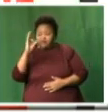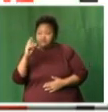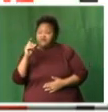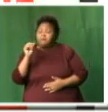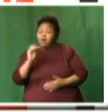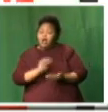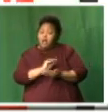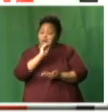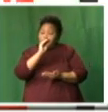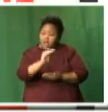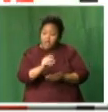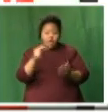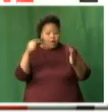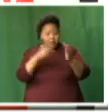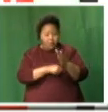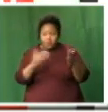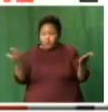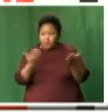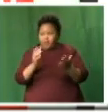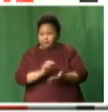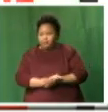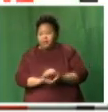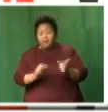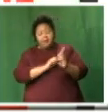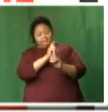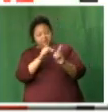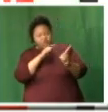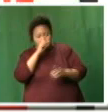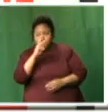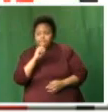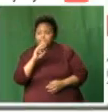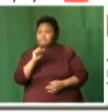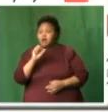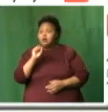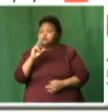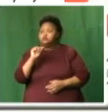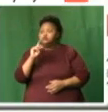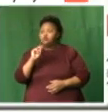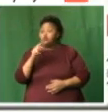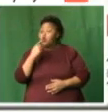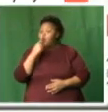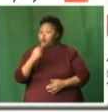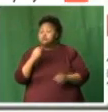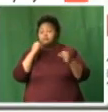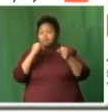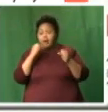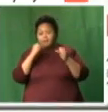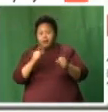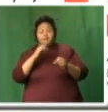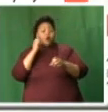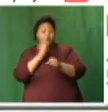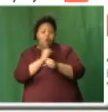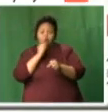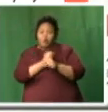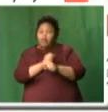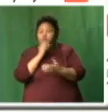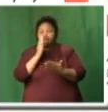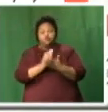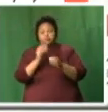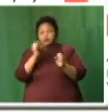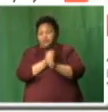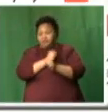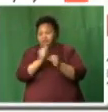Bongani Masuku naye ugcizelele ukuthi vele bayasebenza abake minani. Sikujabulele kakhulu lokho lokuthi nje le information sinikete